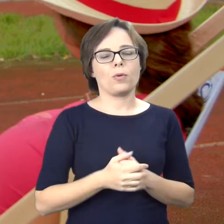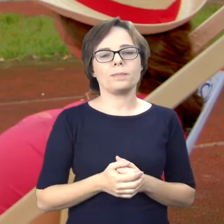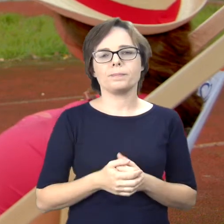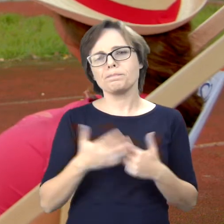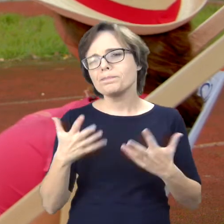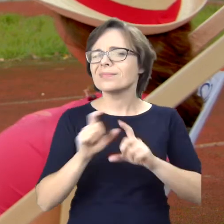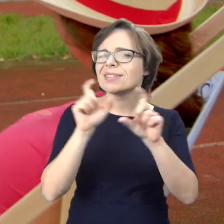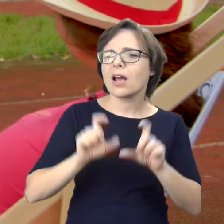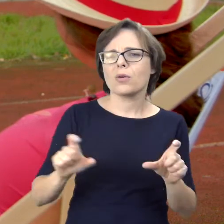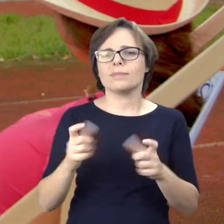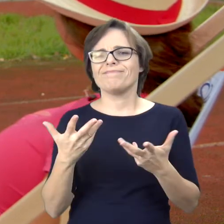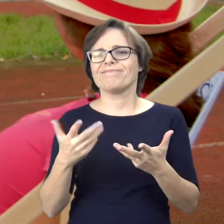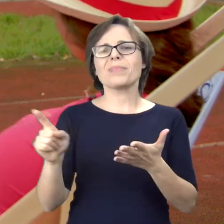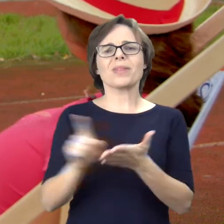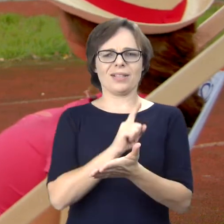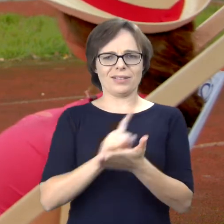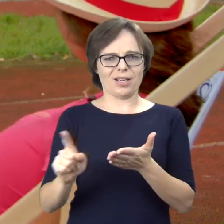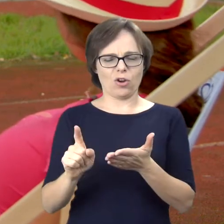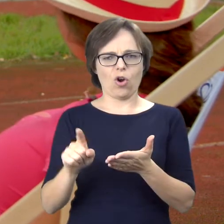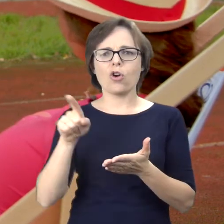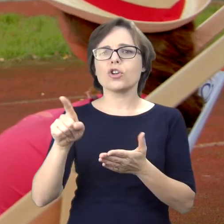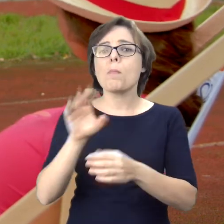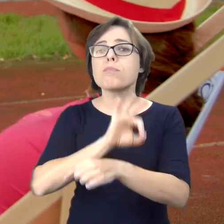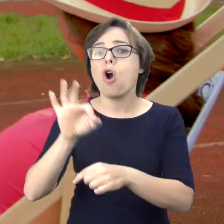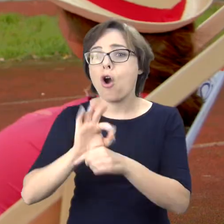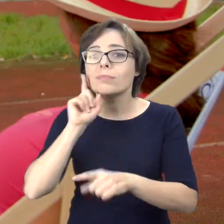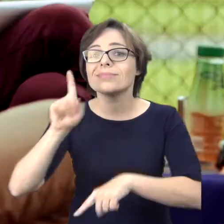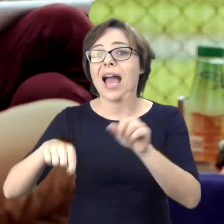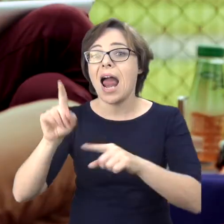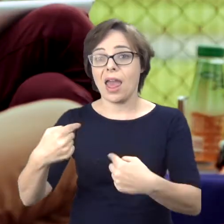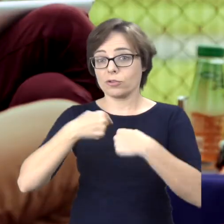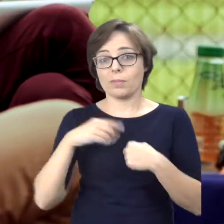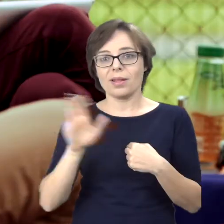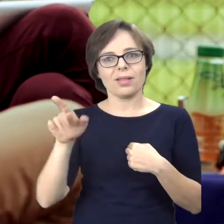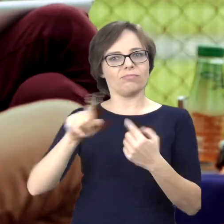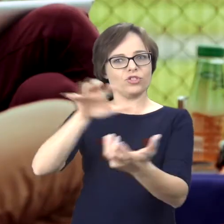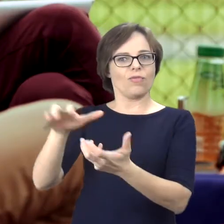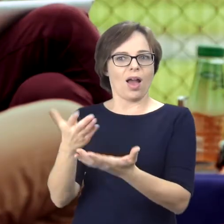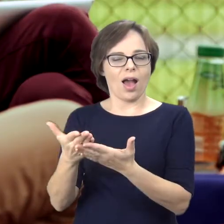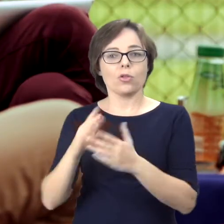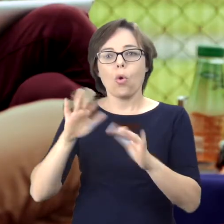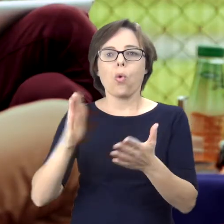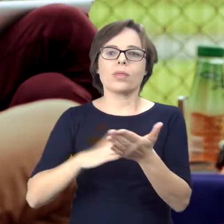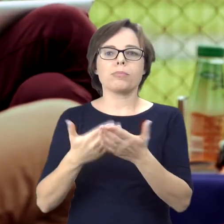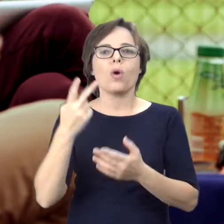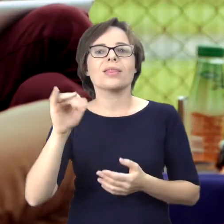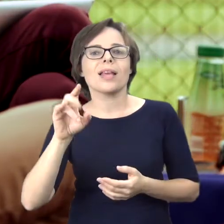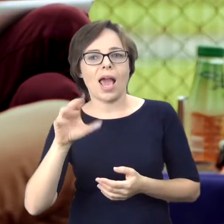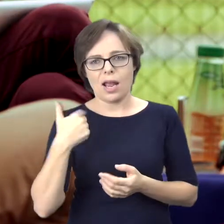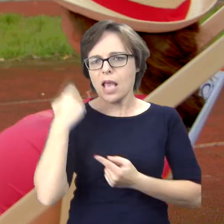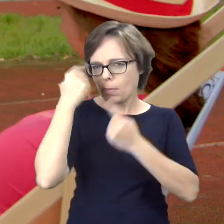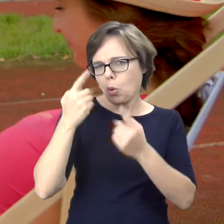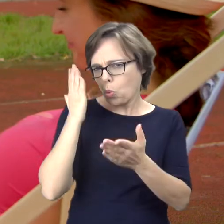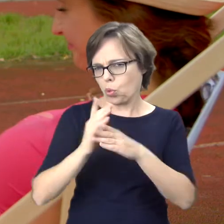że cały projekt zależy tak naprawdę od świata, a nie ode mnie, nie? Czyli na przykład w Nigerii, pamiętam, siedziałem, myślałem, że już mam cały miesiąc pokładany, jestem